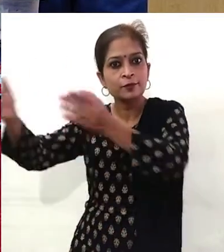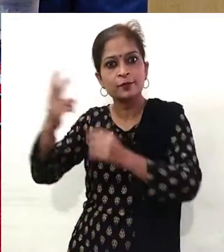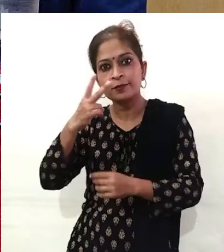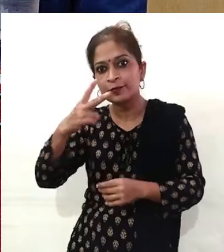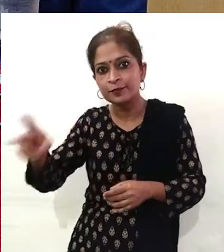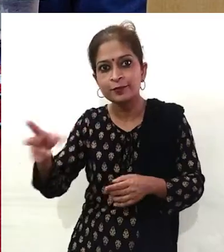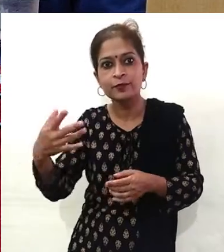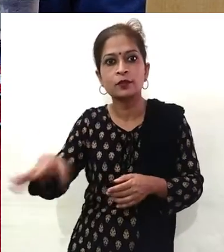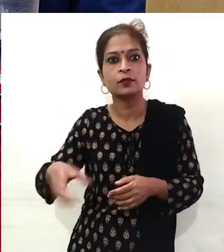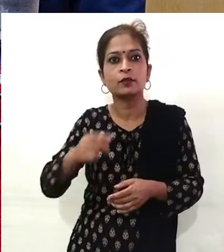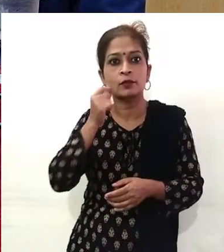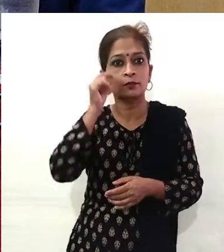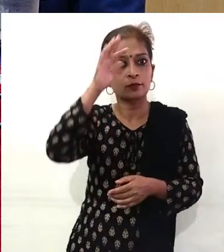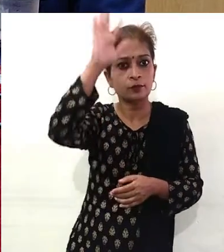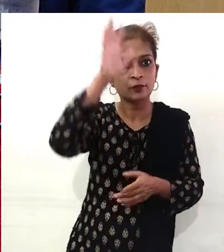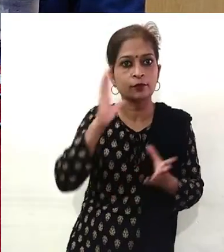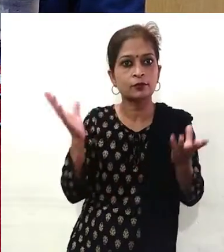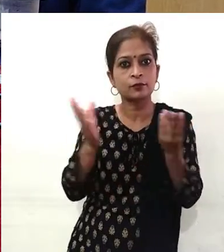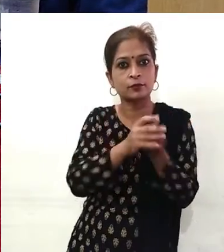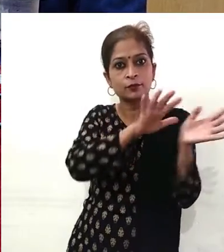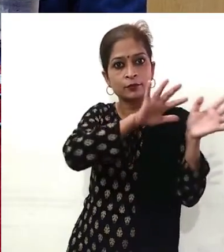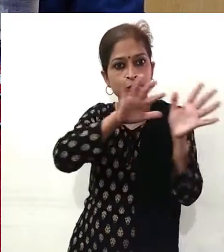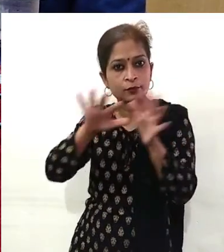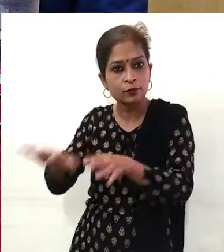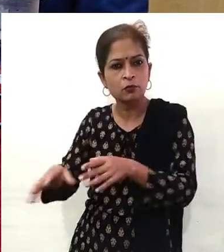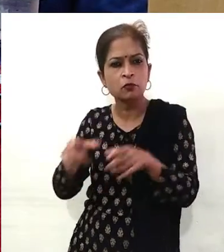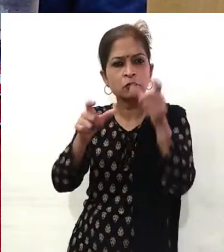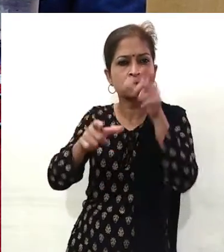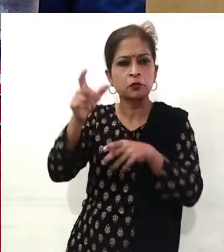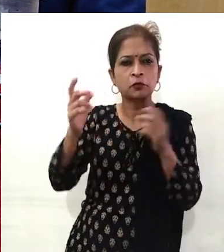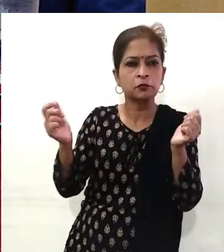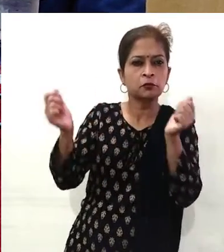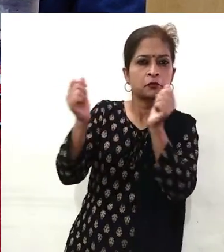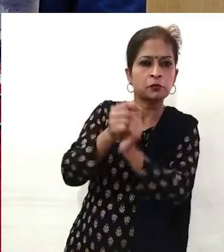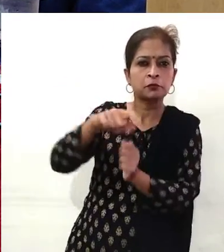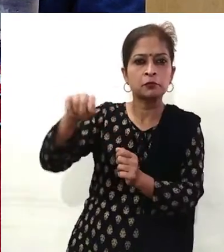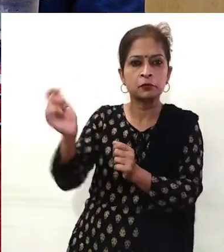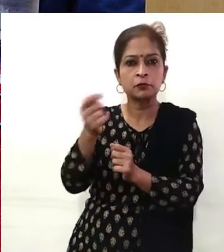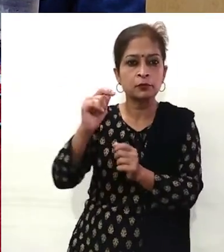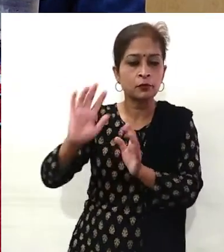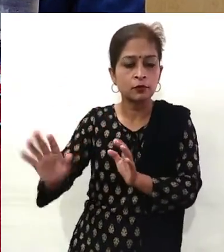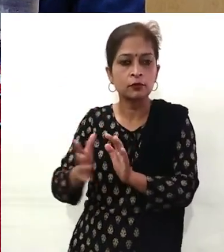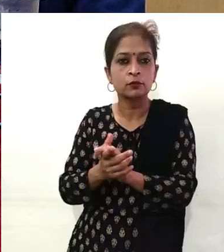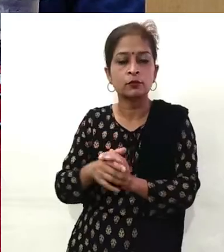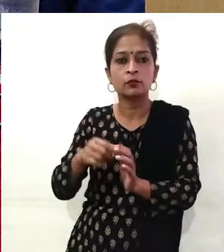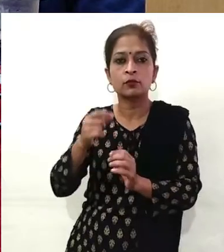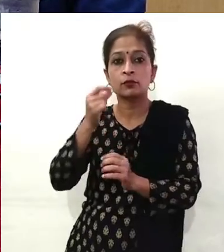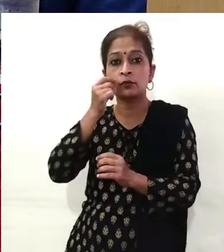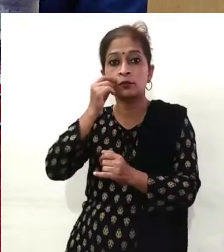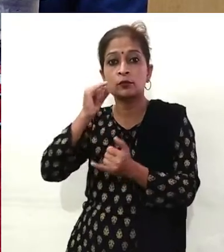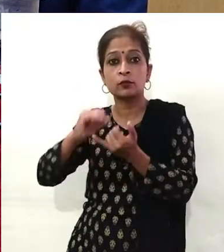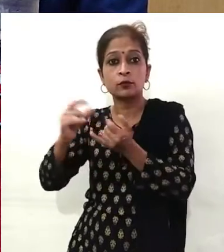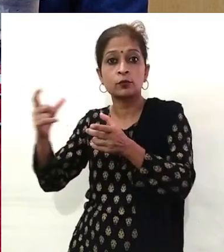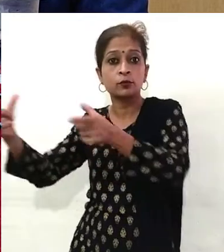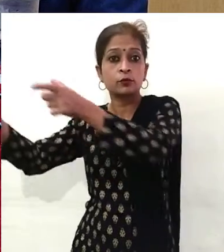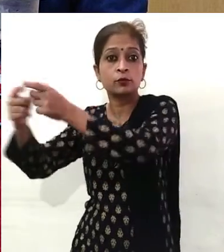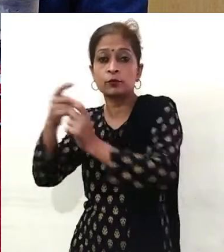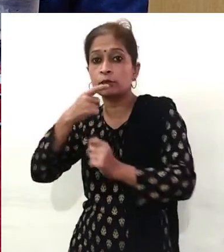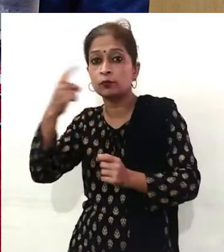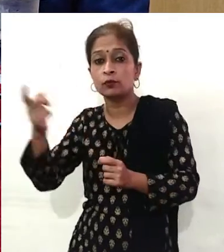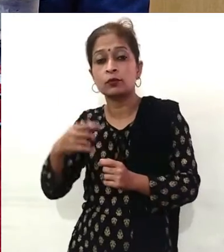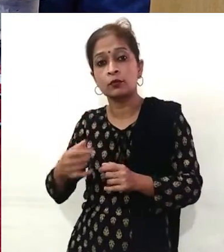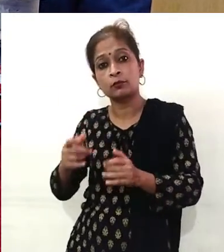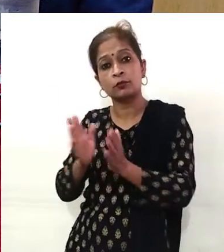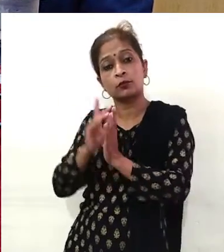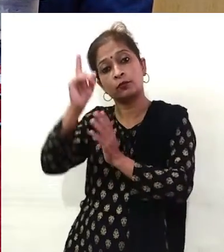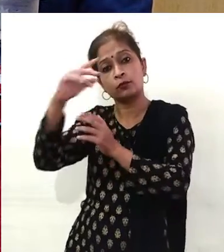गया और अपनी सैन्य शक्ति के साथ आया और सबरों को का दमन करके बोला कि मैं माधव को ले जाऊंगा। पर